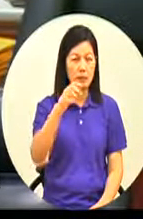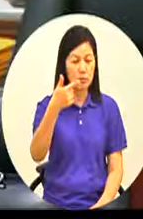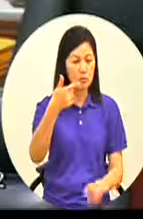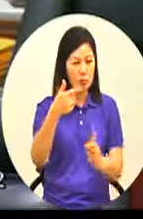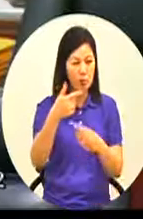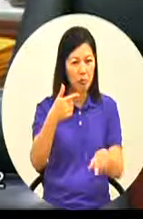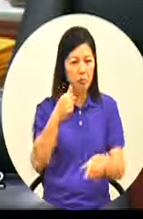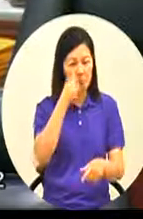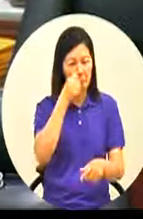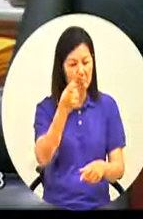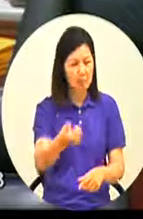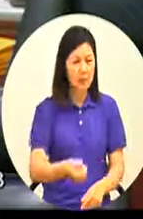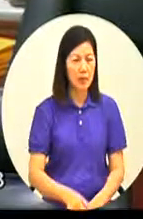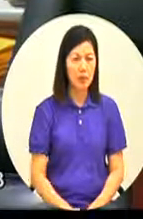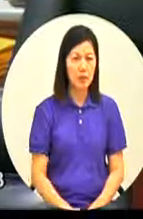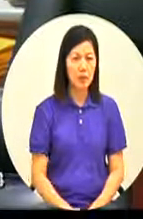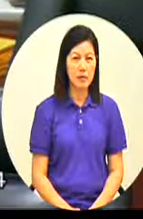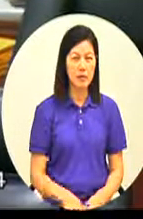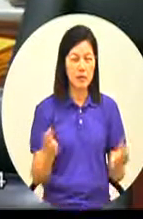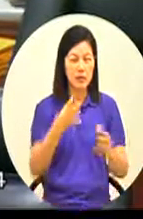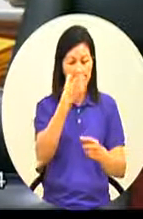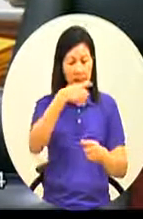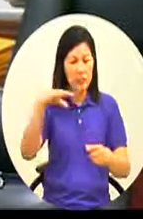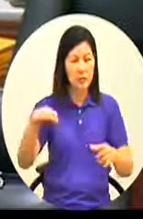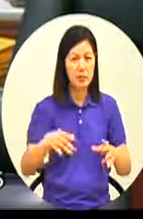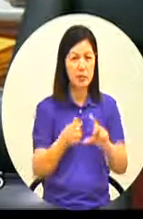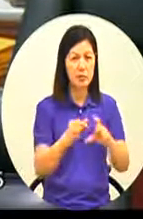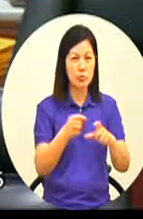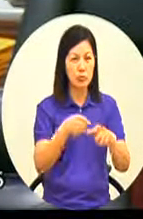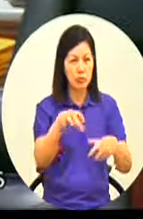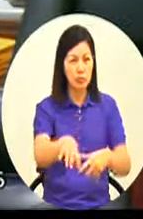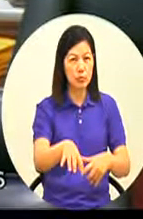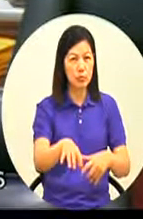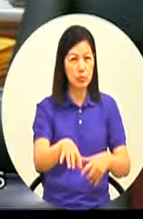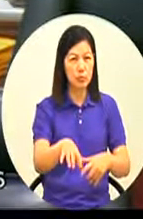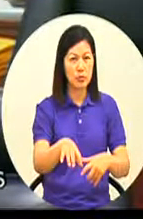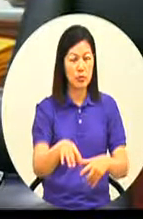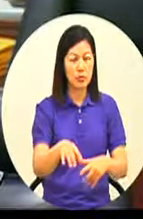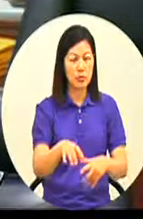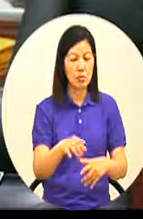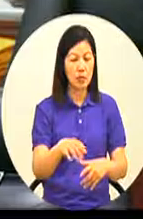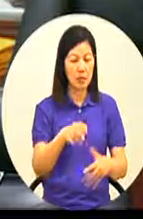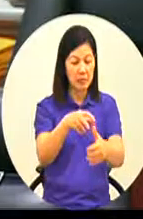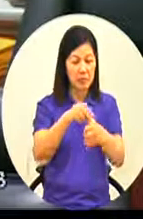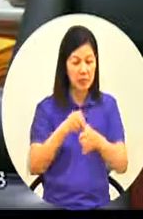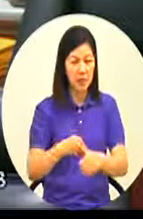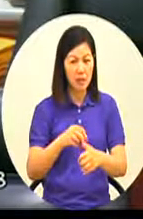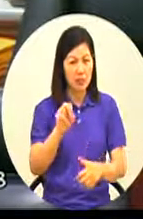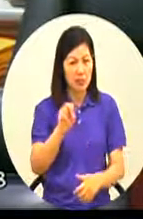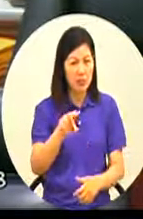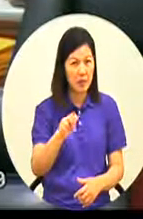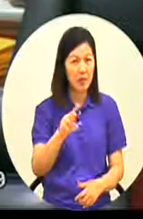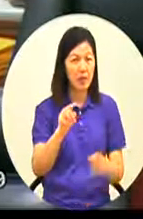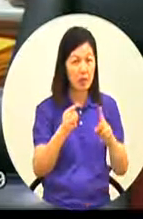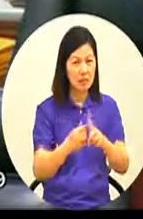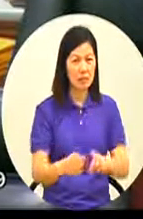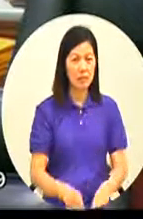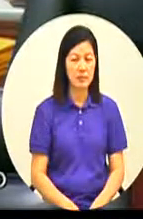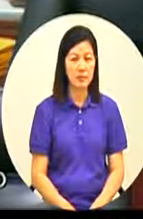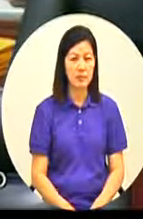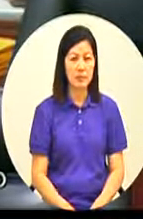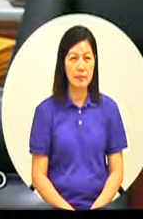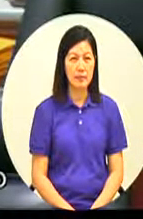那本席是说哦，像你凤山区公所只能收容200人哦，那这边他是收容